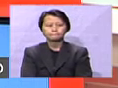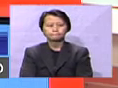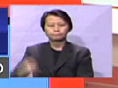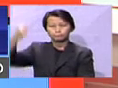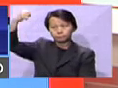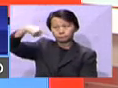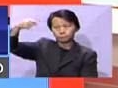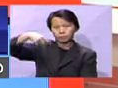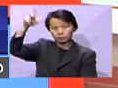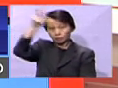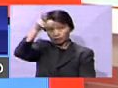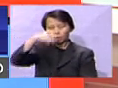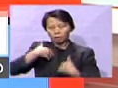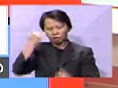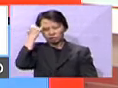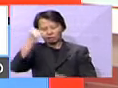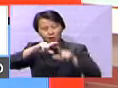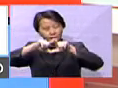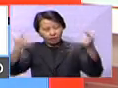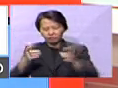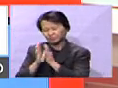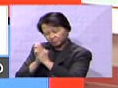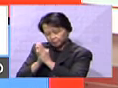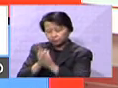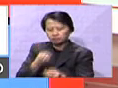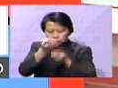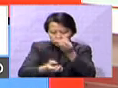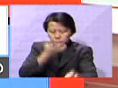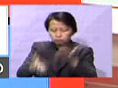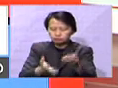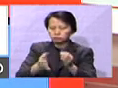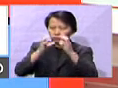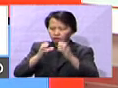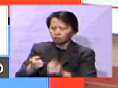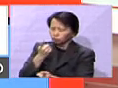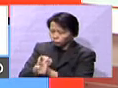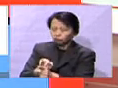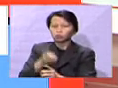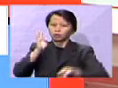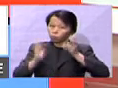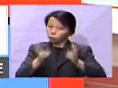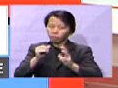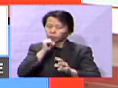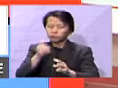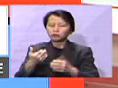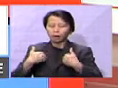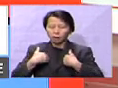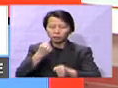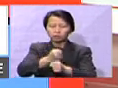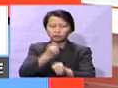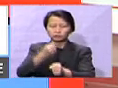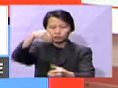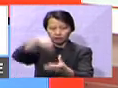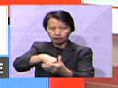Pesara kerajaan yang mempunyai pandangan berbeza disaran menyalurkan pendapat secara berhemah walaupun tidak lagi berkhidmat